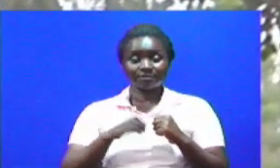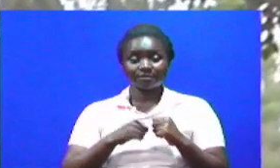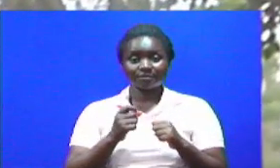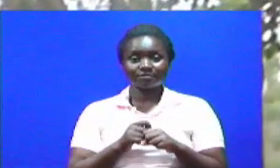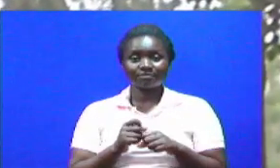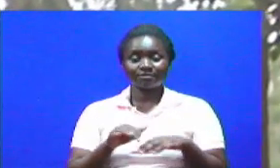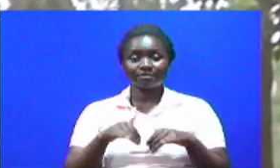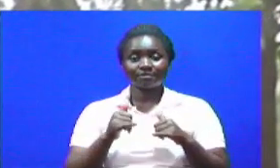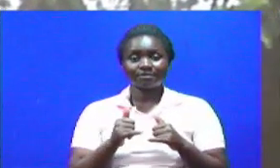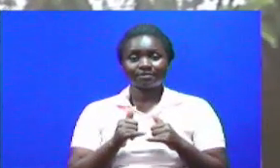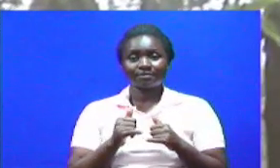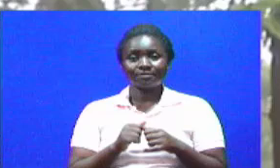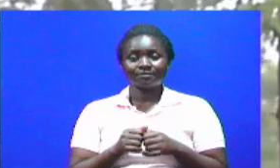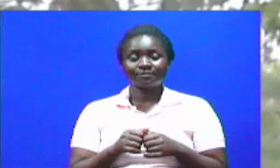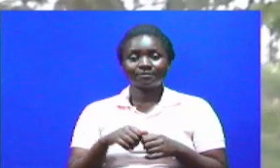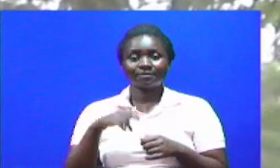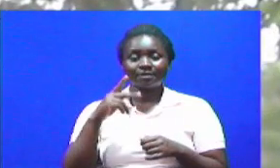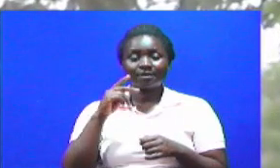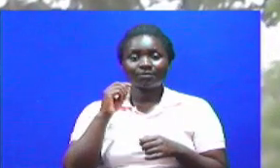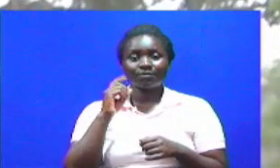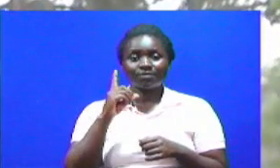And Kenya won.